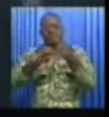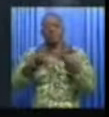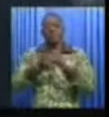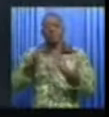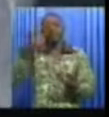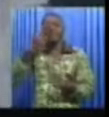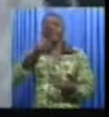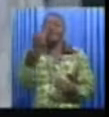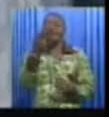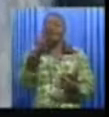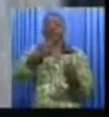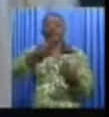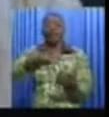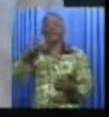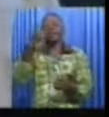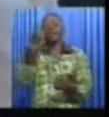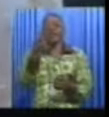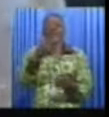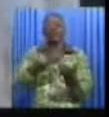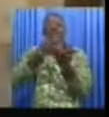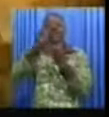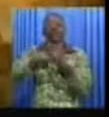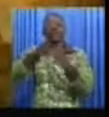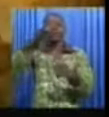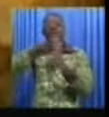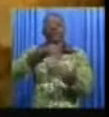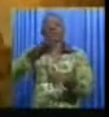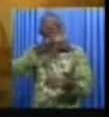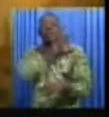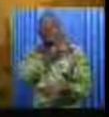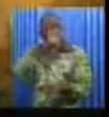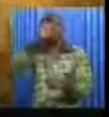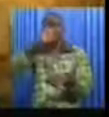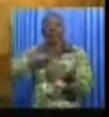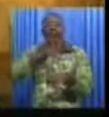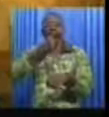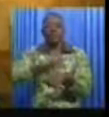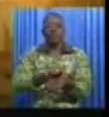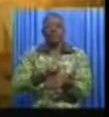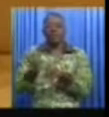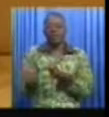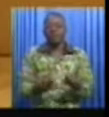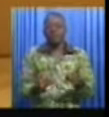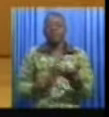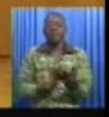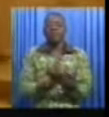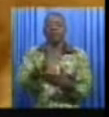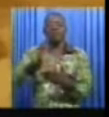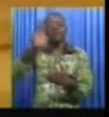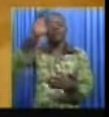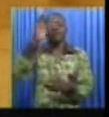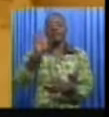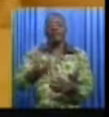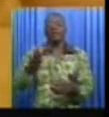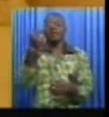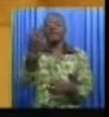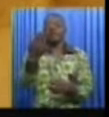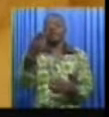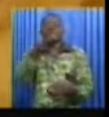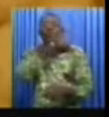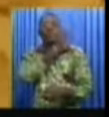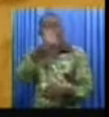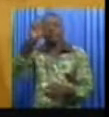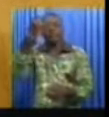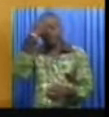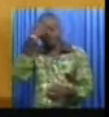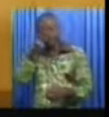et 25 juin dans la capitale camerounaise. Blaise Compaoré fait partie des 25 chefs d'État attendus pour la tenue de ce